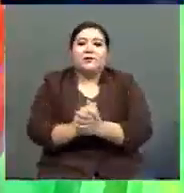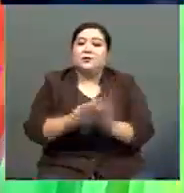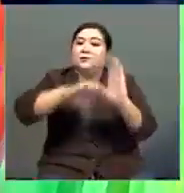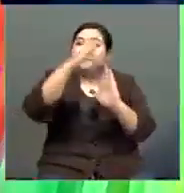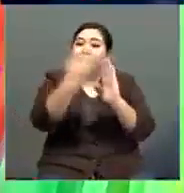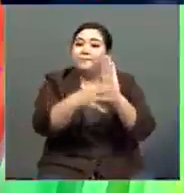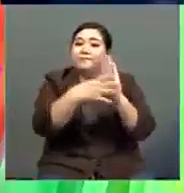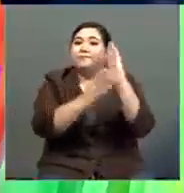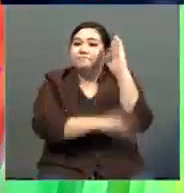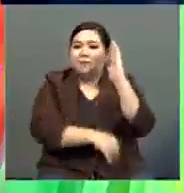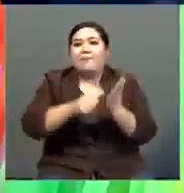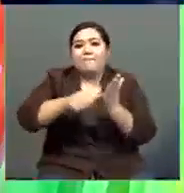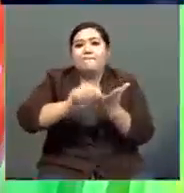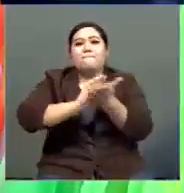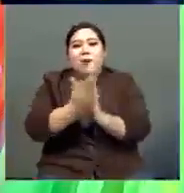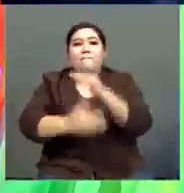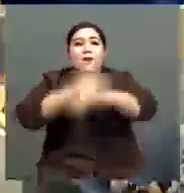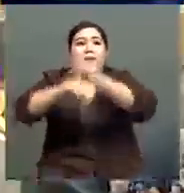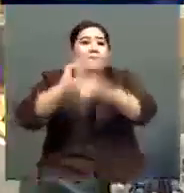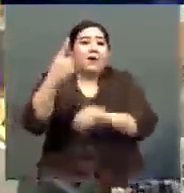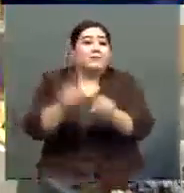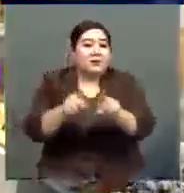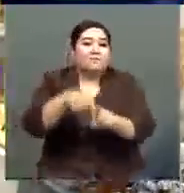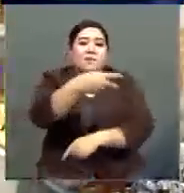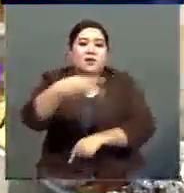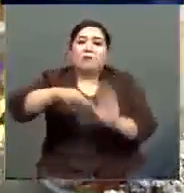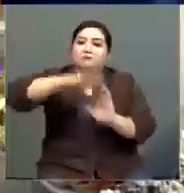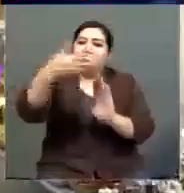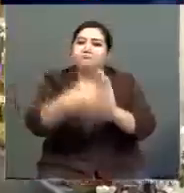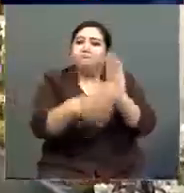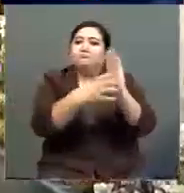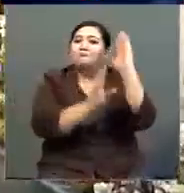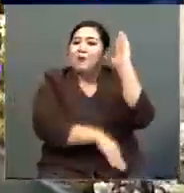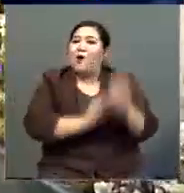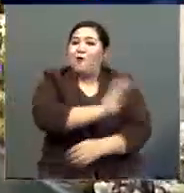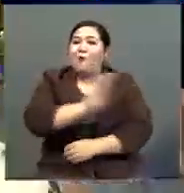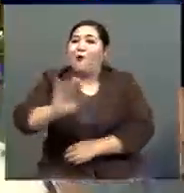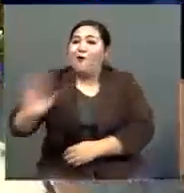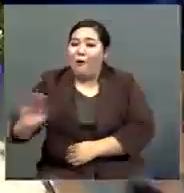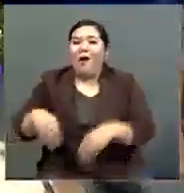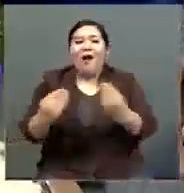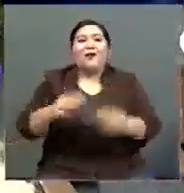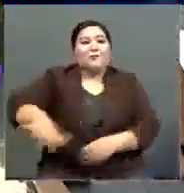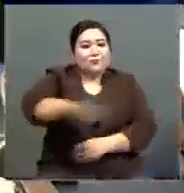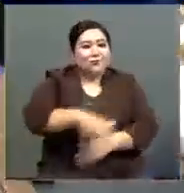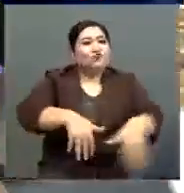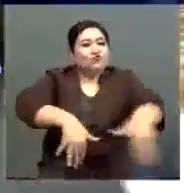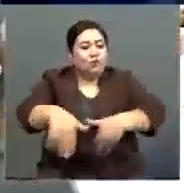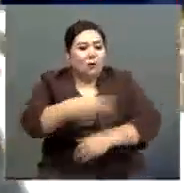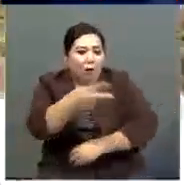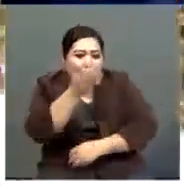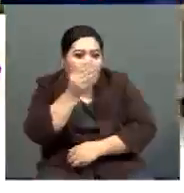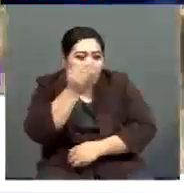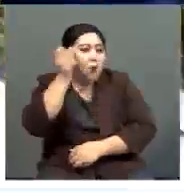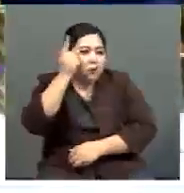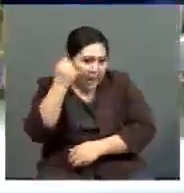นของโทรทัศน์ใน4ภูมิภาคโดยใช้ภาษาที่แสดงถึงอัตลักษณ์ของภูมิภาคนั้นๆจะทำให้ประชาชนเข้าถึง